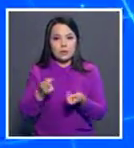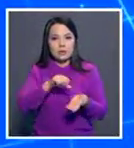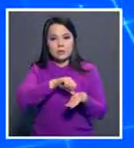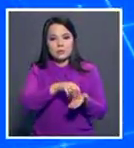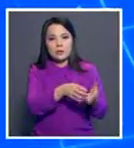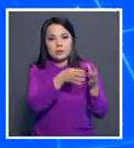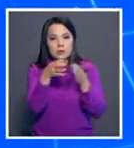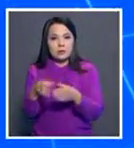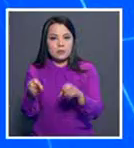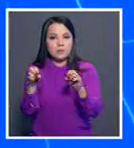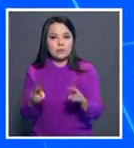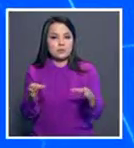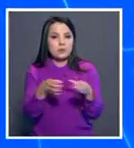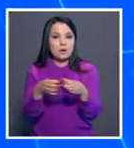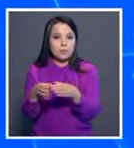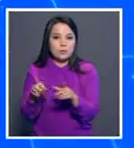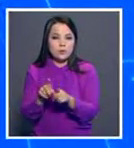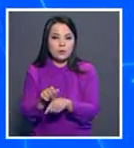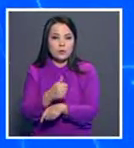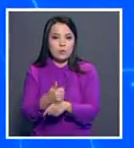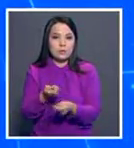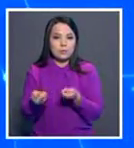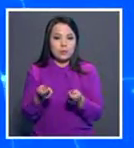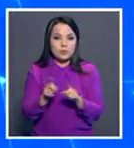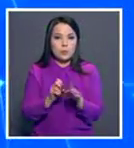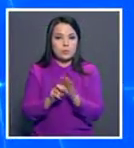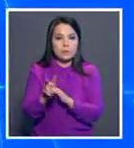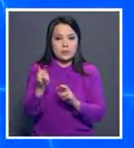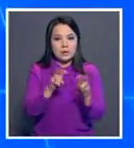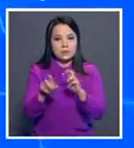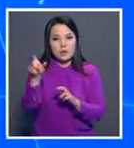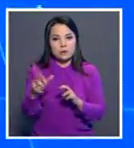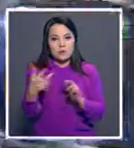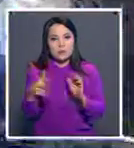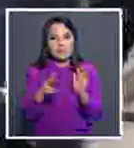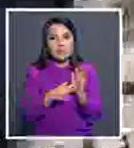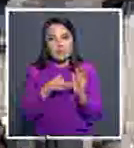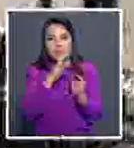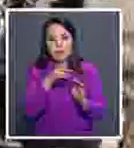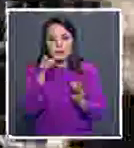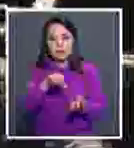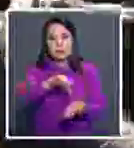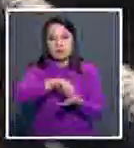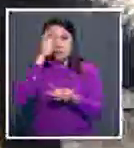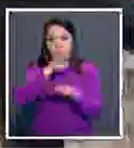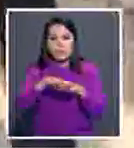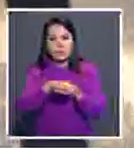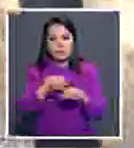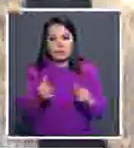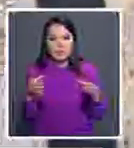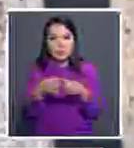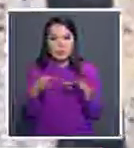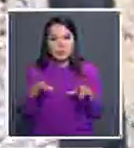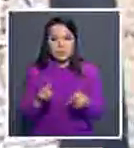Топ мүшелерін ұстау кезінде қашып кеткен бұл азаматқа іздеу жарияланды. 38 жастағы лауазым иесі мемлекеттік кірістер